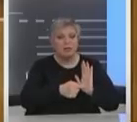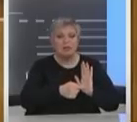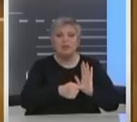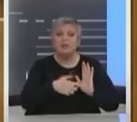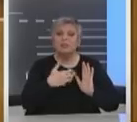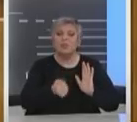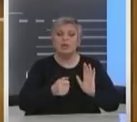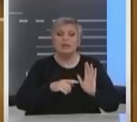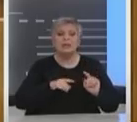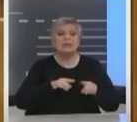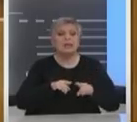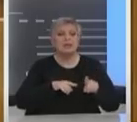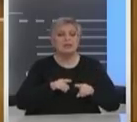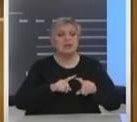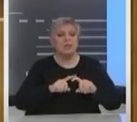αφορά